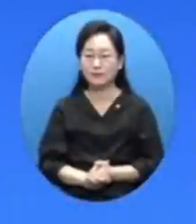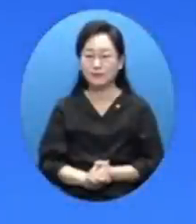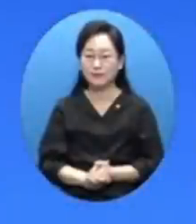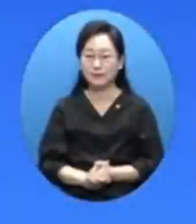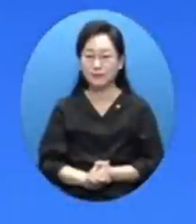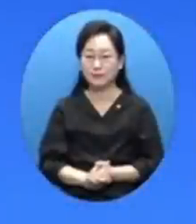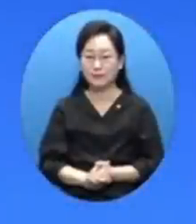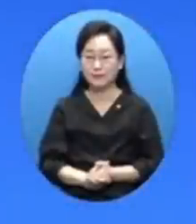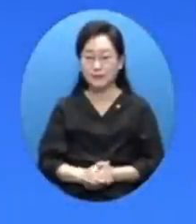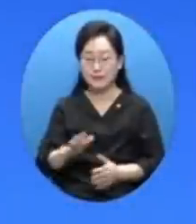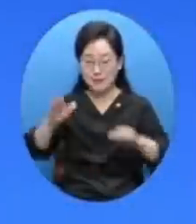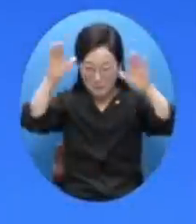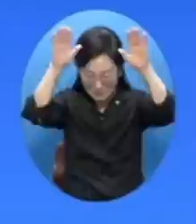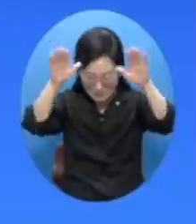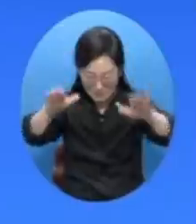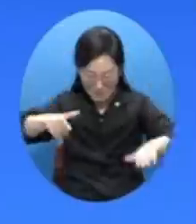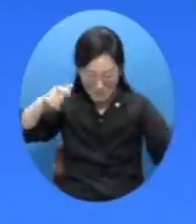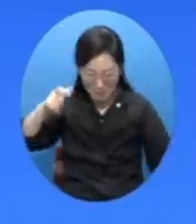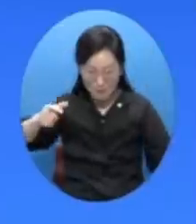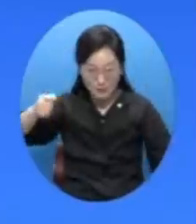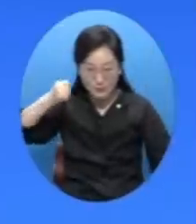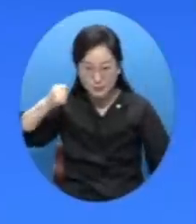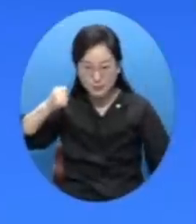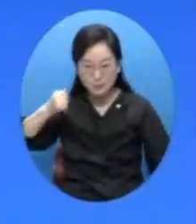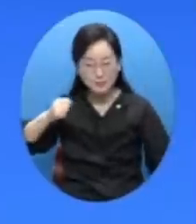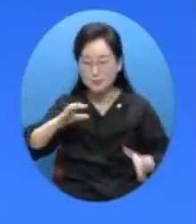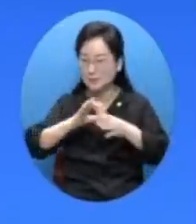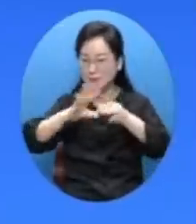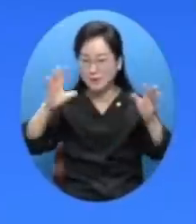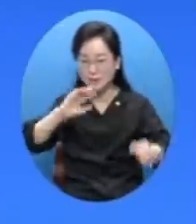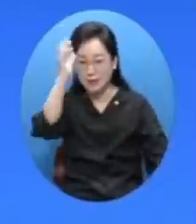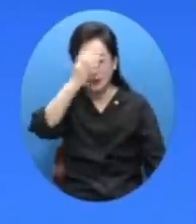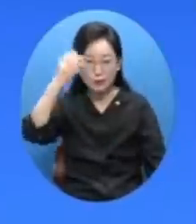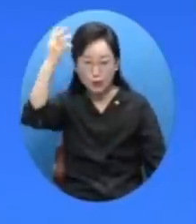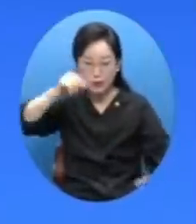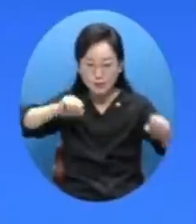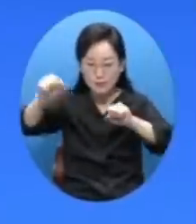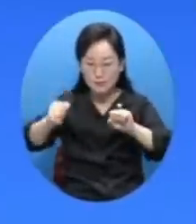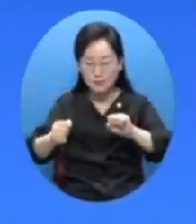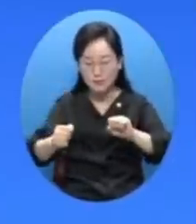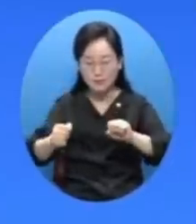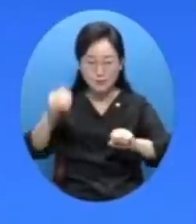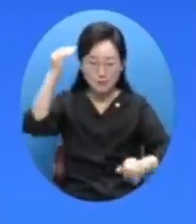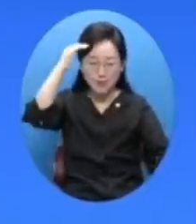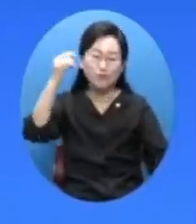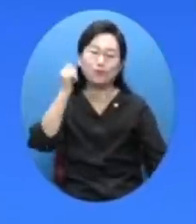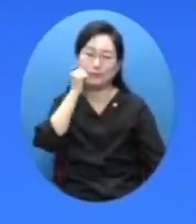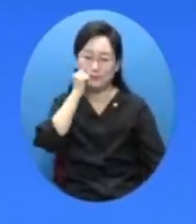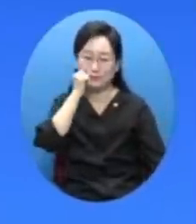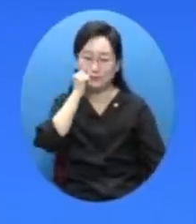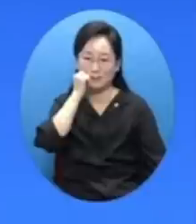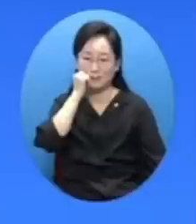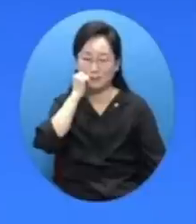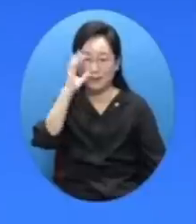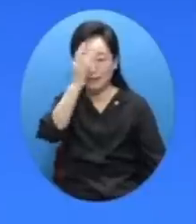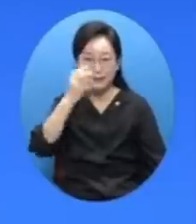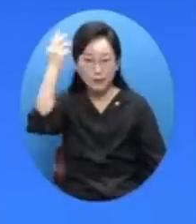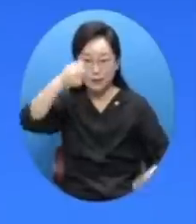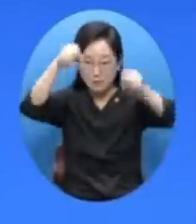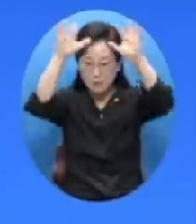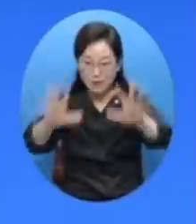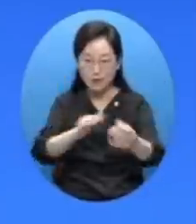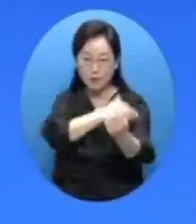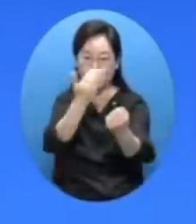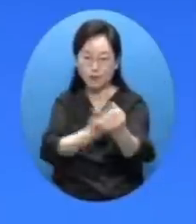아무리 이슬람 역사가 강해도 성령의 역사를 가로막을 수가 없는 것입니다 성령이 몸은